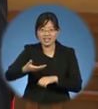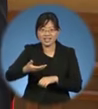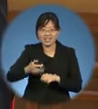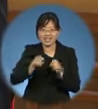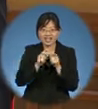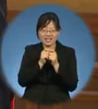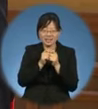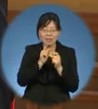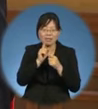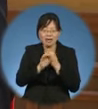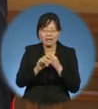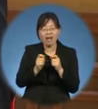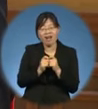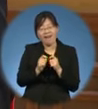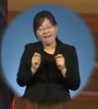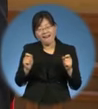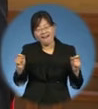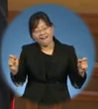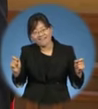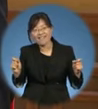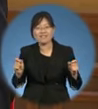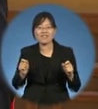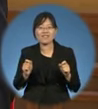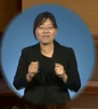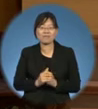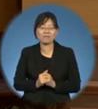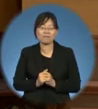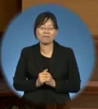일일이 얘기하자면 참 얘기가 길거든요. 그러니까